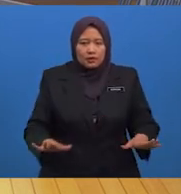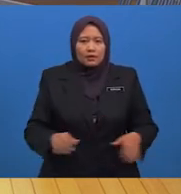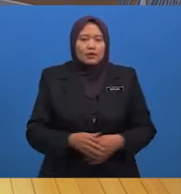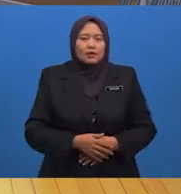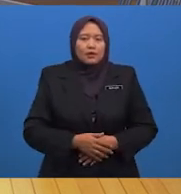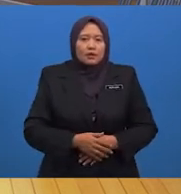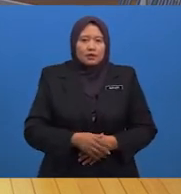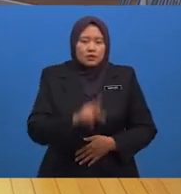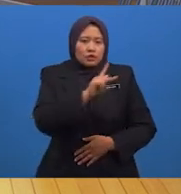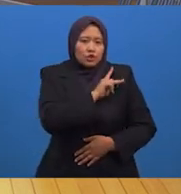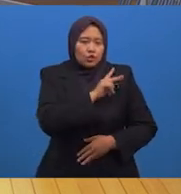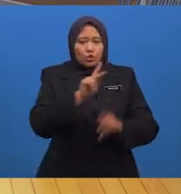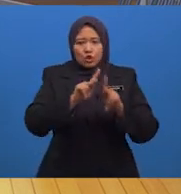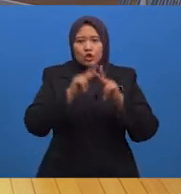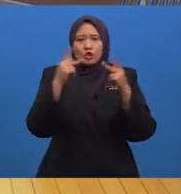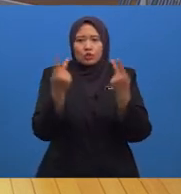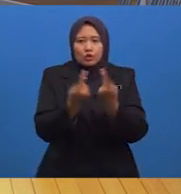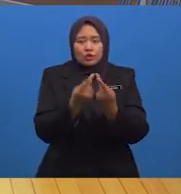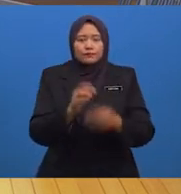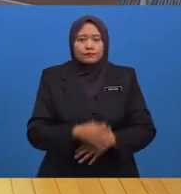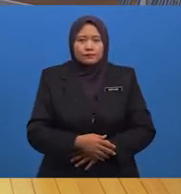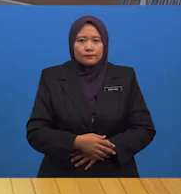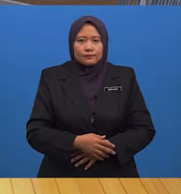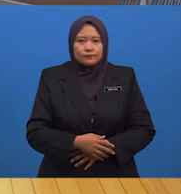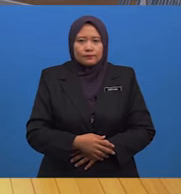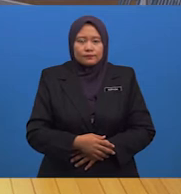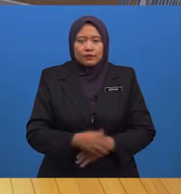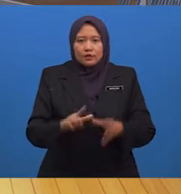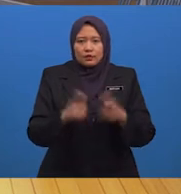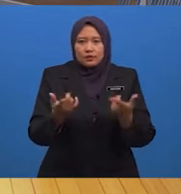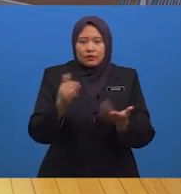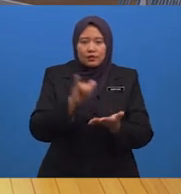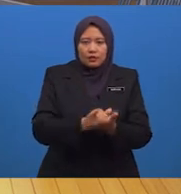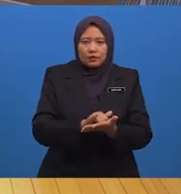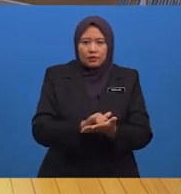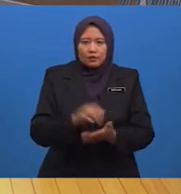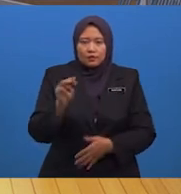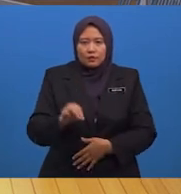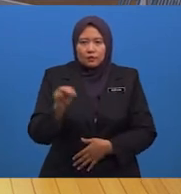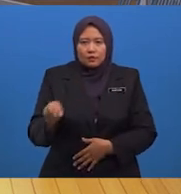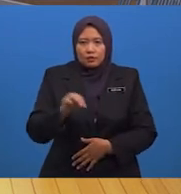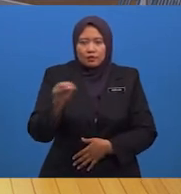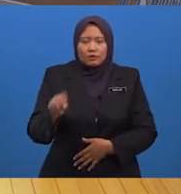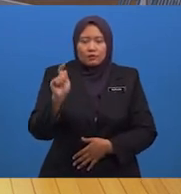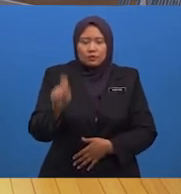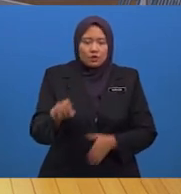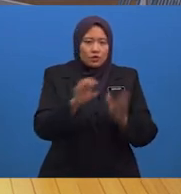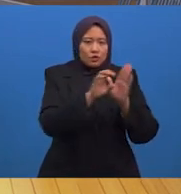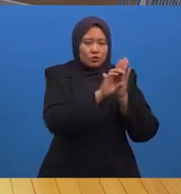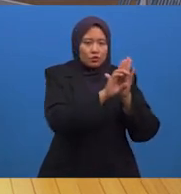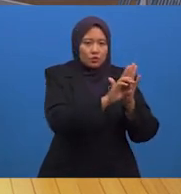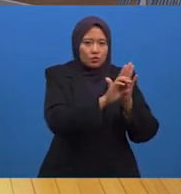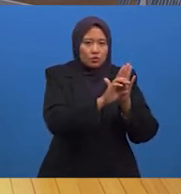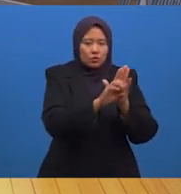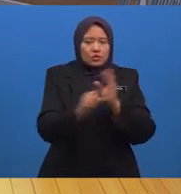Selain itu, murid-murid seharusnya wajar mencontohi sifat Pak Ma'en yang